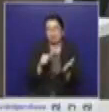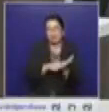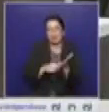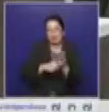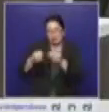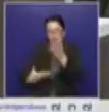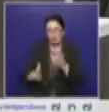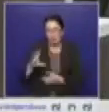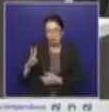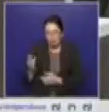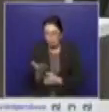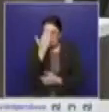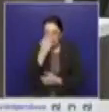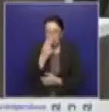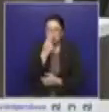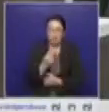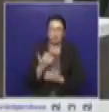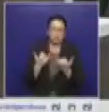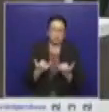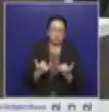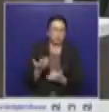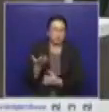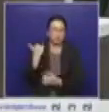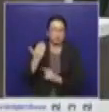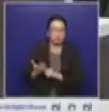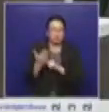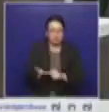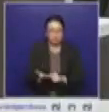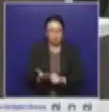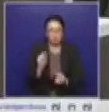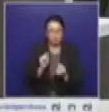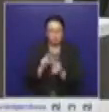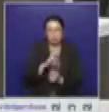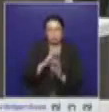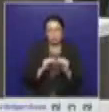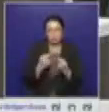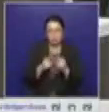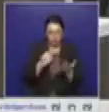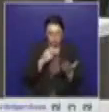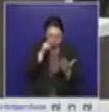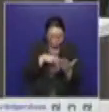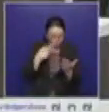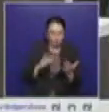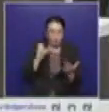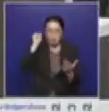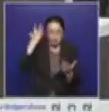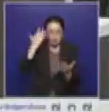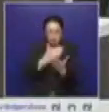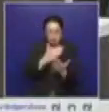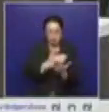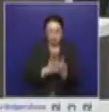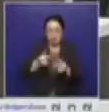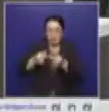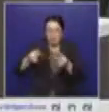สูงใช่ไหม เน า ะ ใช่ต้นทุนต่ำกำไรสูงแต่ว่าเพิ่งมาทำแต้มต้องทำแต้มเองนะ